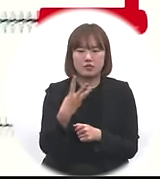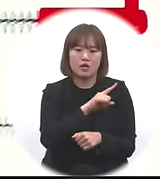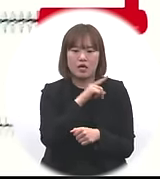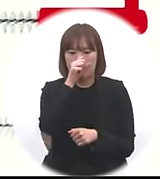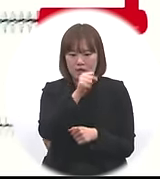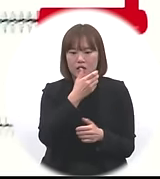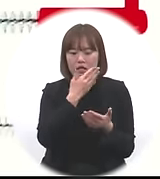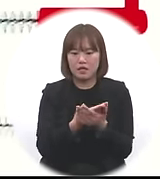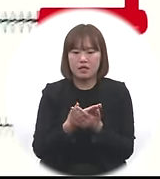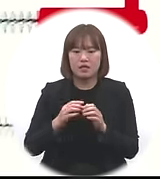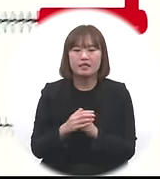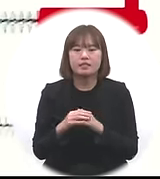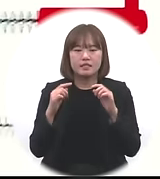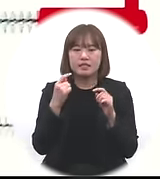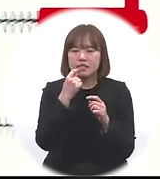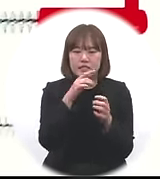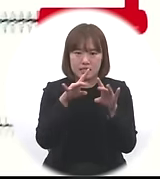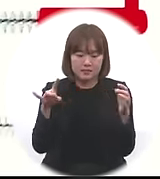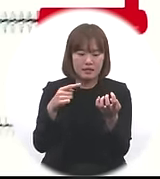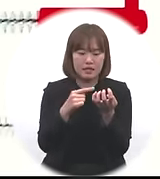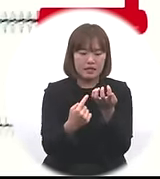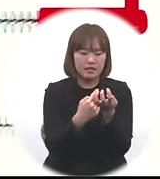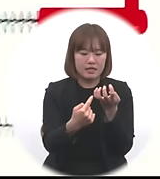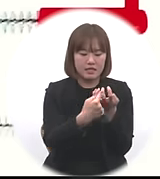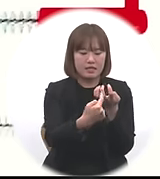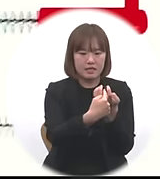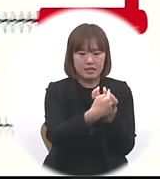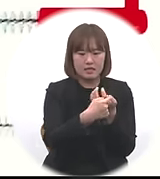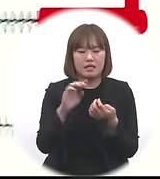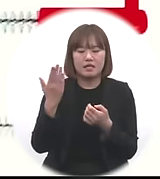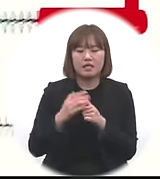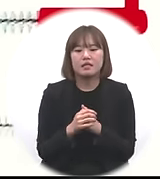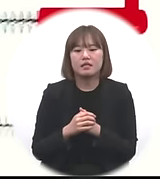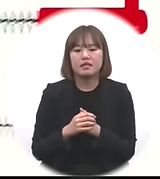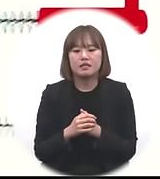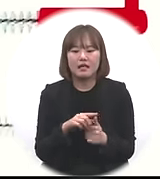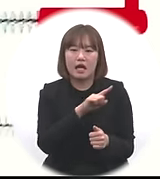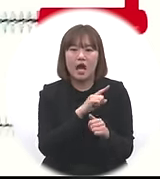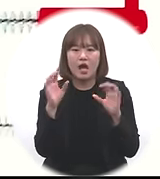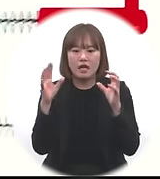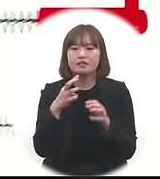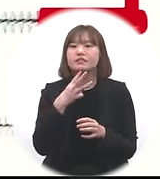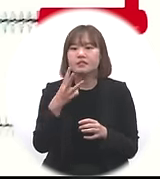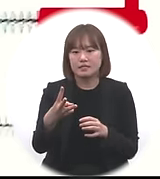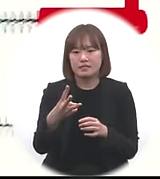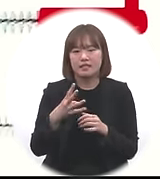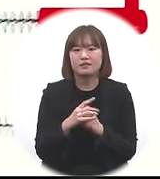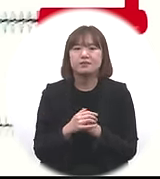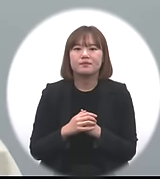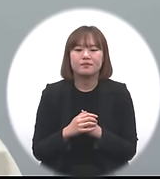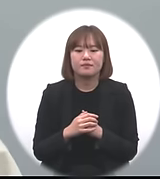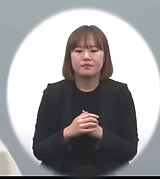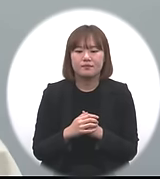저게 제일 중요해요. 애이 사이사이마다 치간 칫솔 써야 되는 거. 이 친구는 이제 많이 컸는데 저희 병원에서 치간 칫솔 쓰던 가장 어린